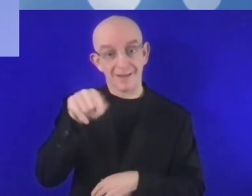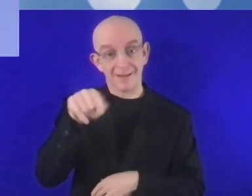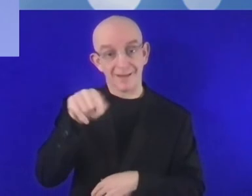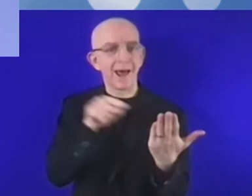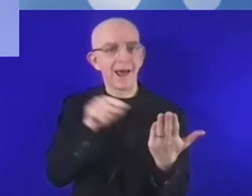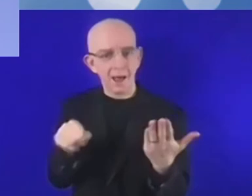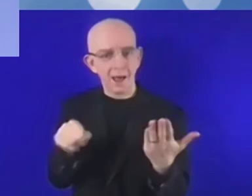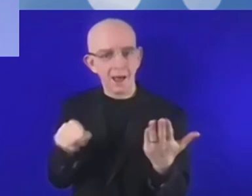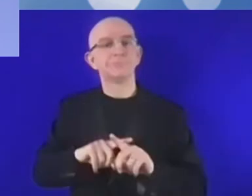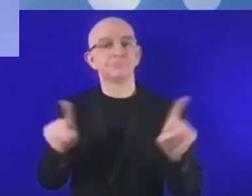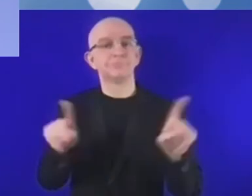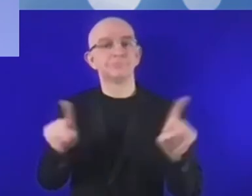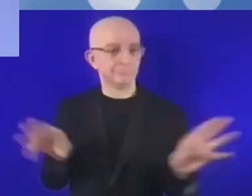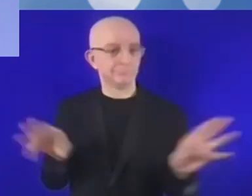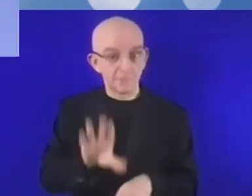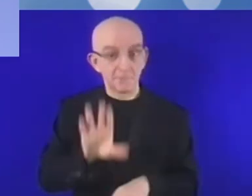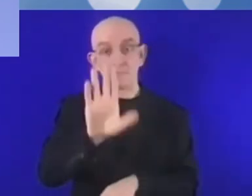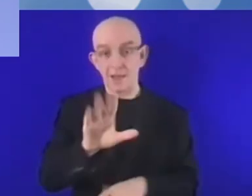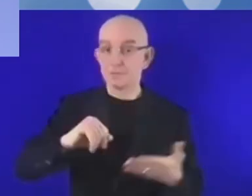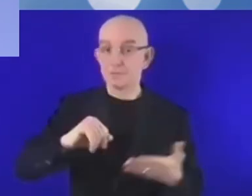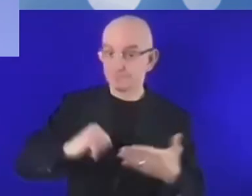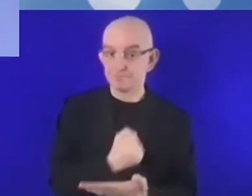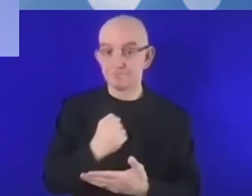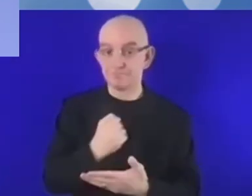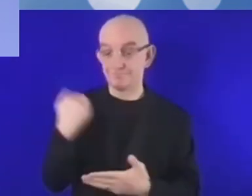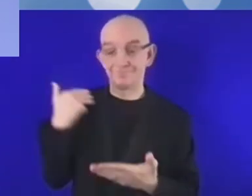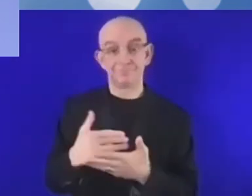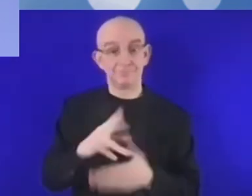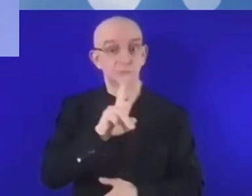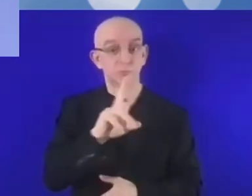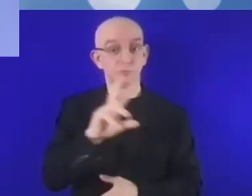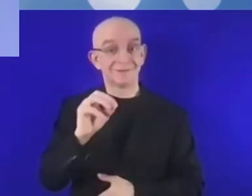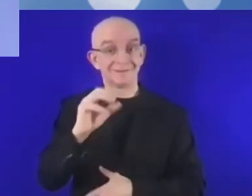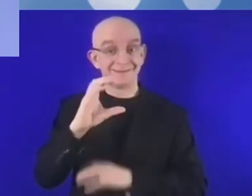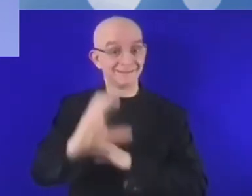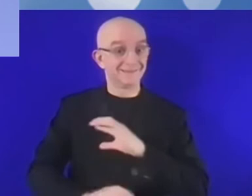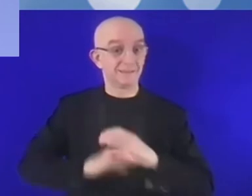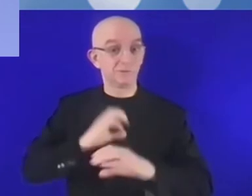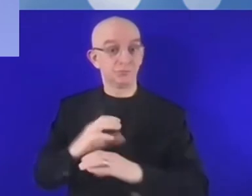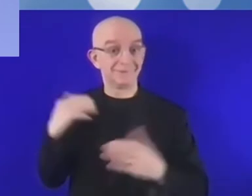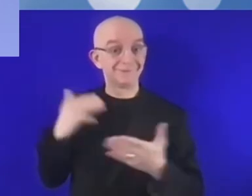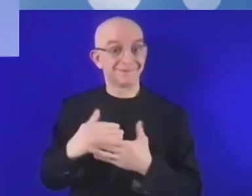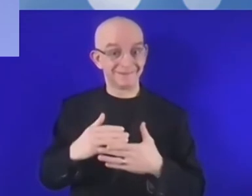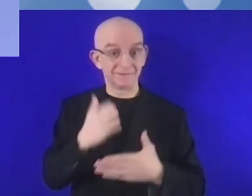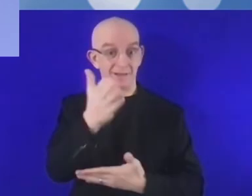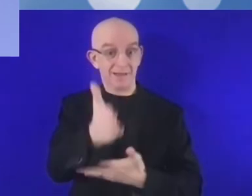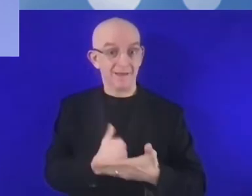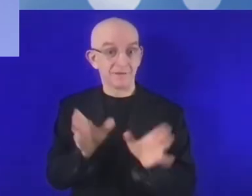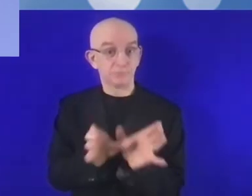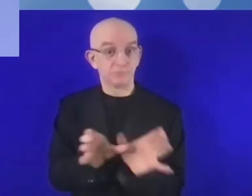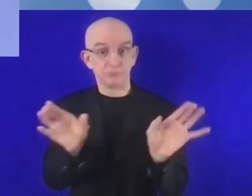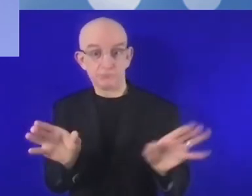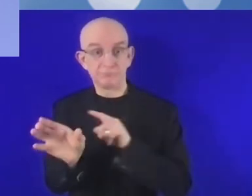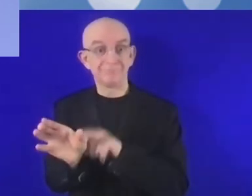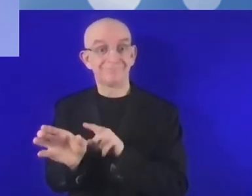حول جودة مقطوعة موسيقية معينة. في القرن 21 انخفضت